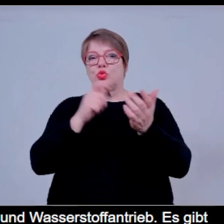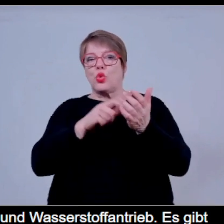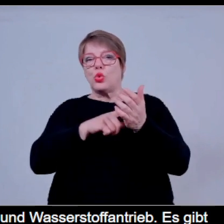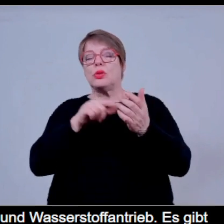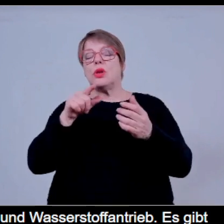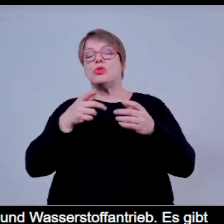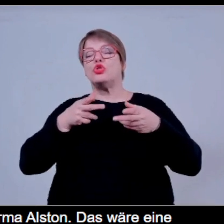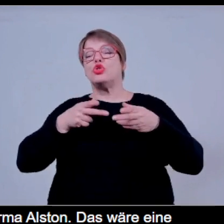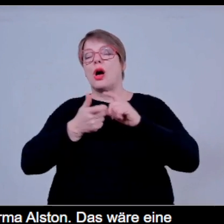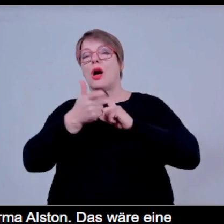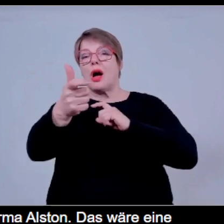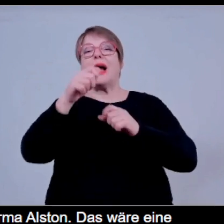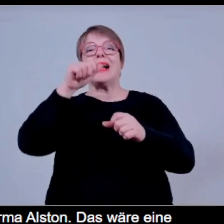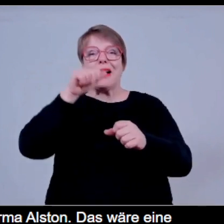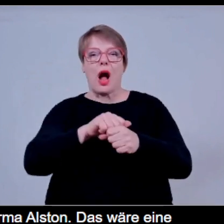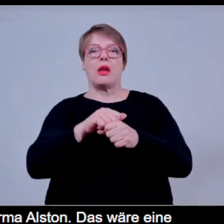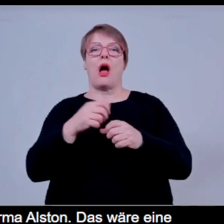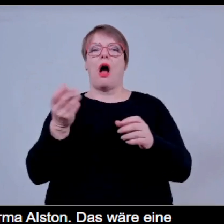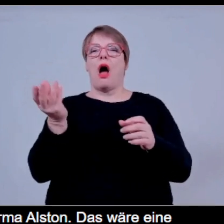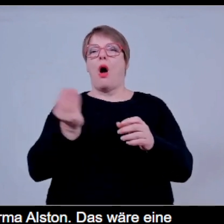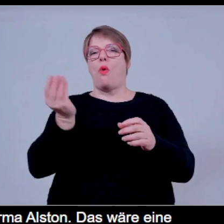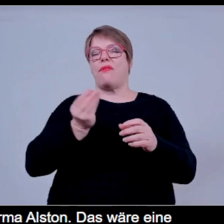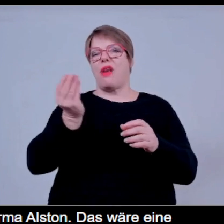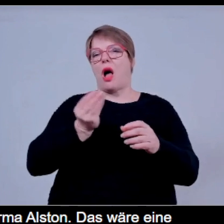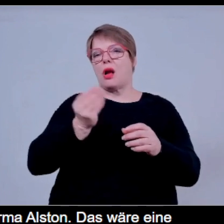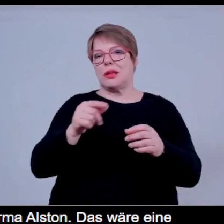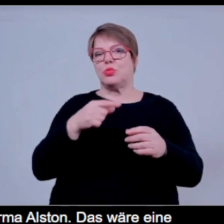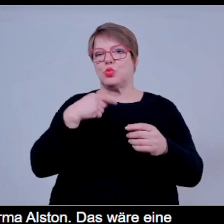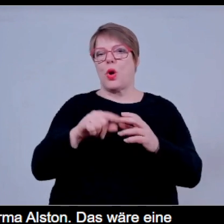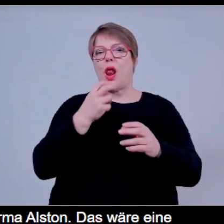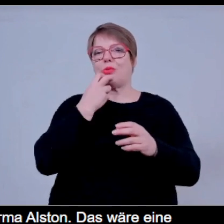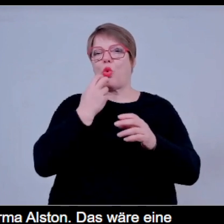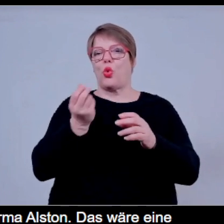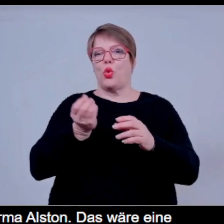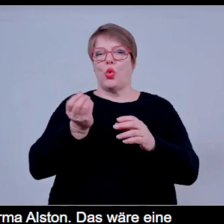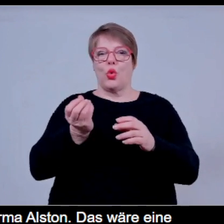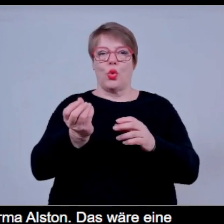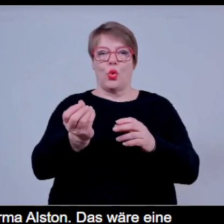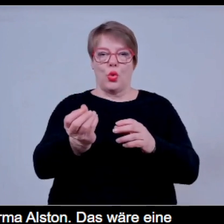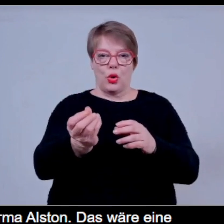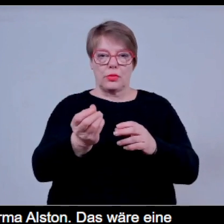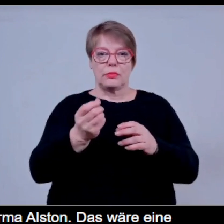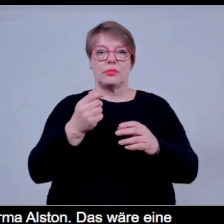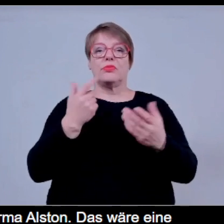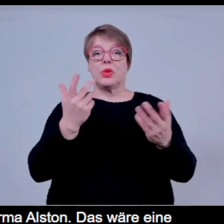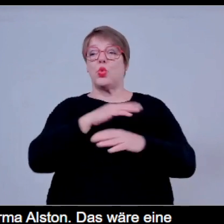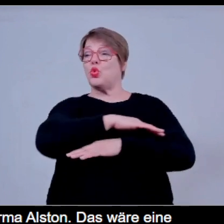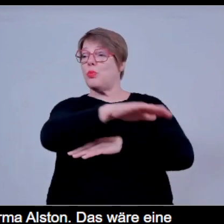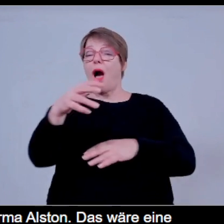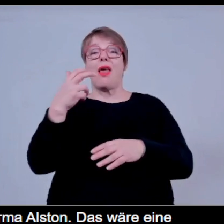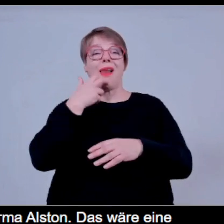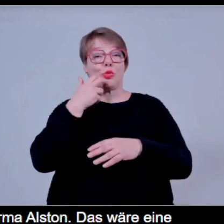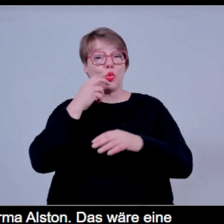elektrifiziert sind. Und da geht es natürlich darum, dass die ganzen Anschlüsse zum ICE, zum Beispiel in Nürnberg, alle nicht erreicht werden würde,